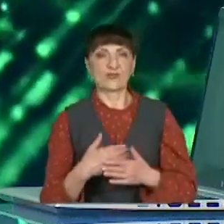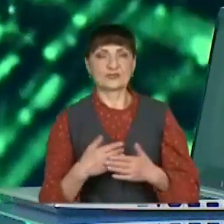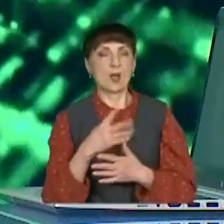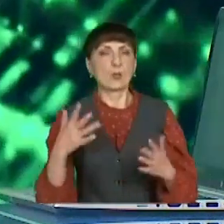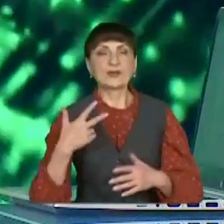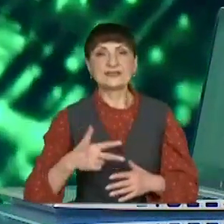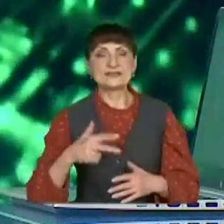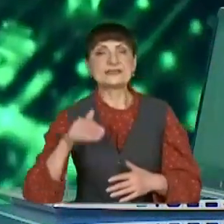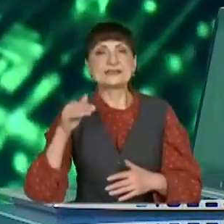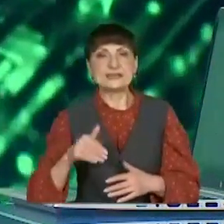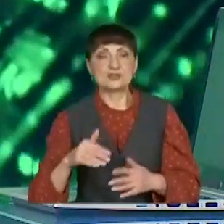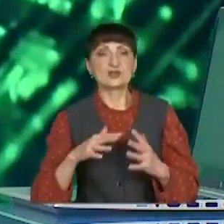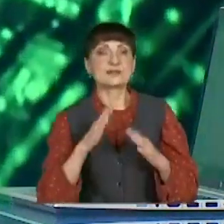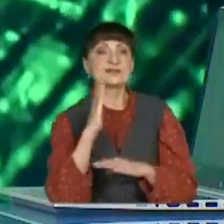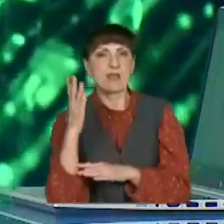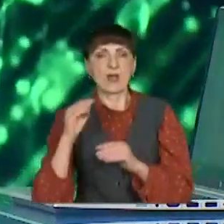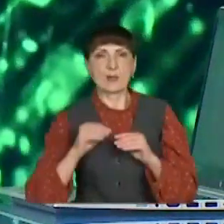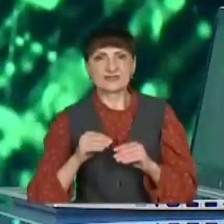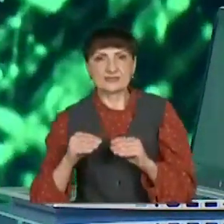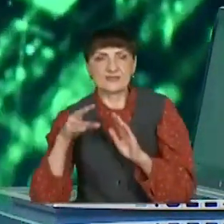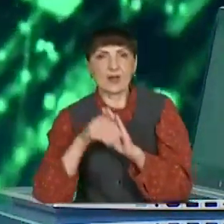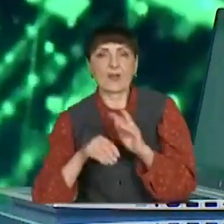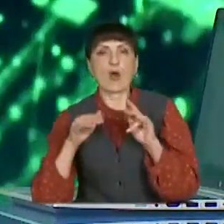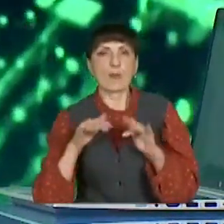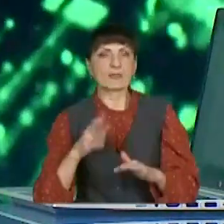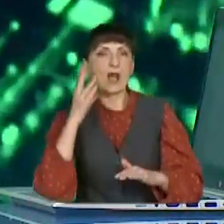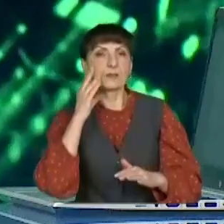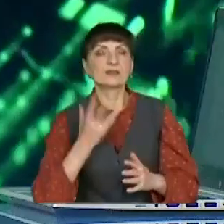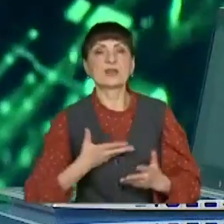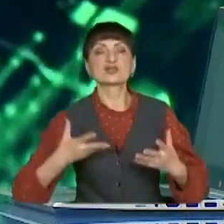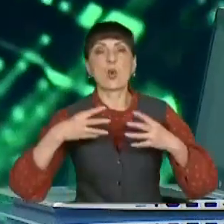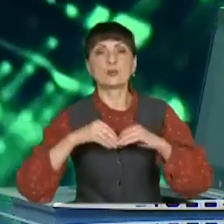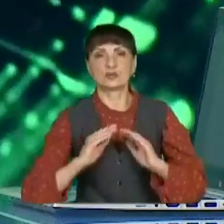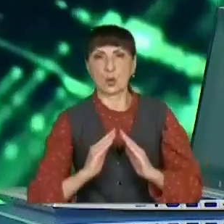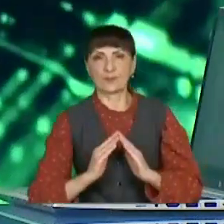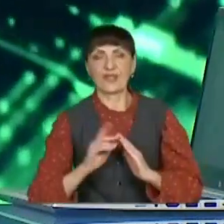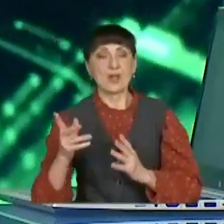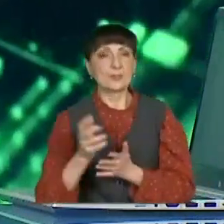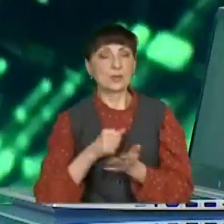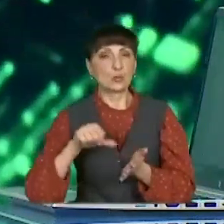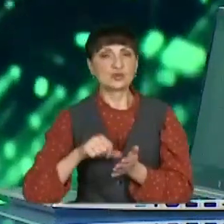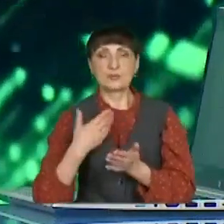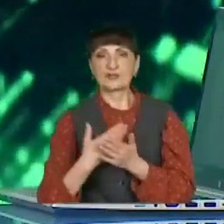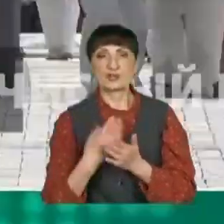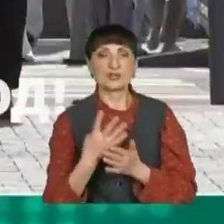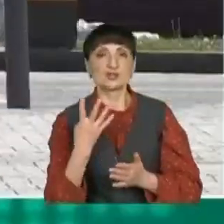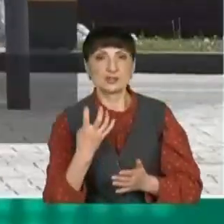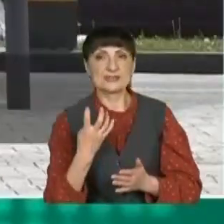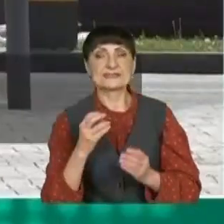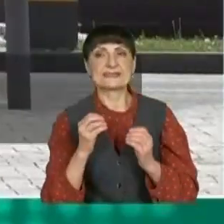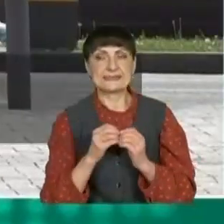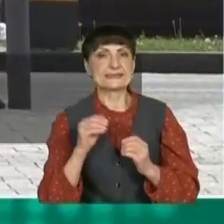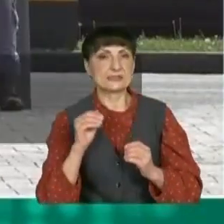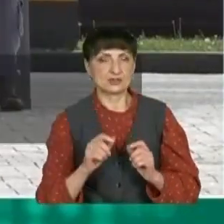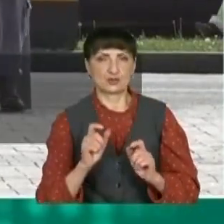более 30.000 деревьев посадили в рамках компании Алмааты наш общий дом в ней приняли участие почти 410